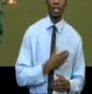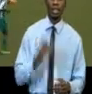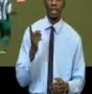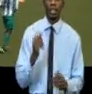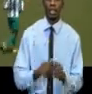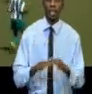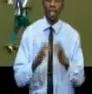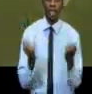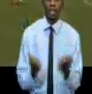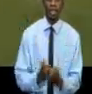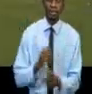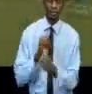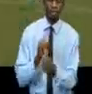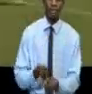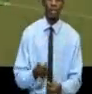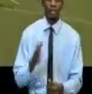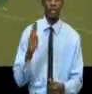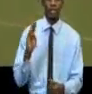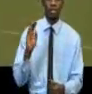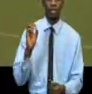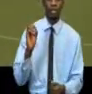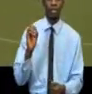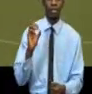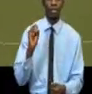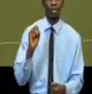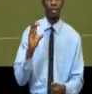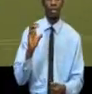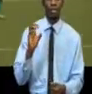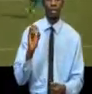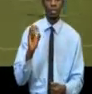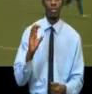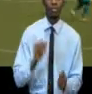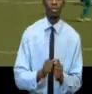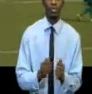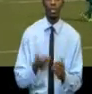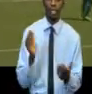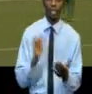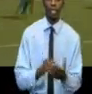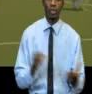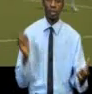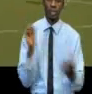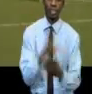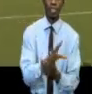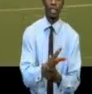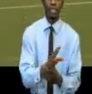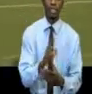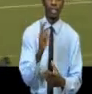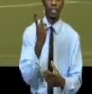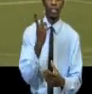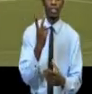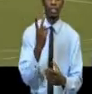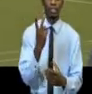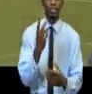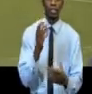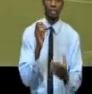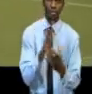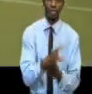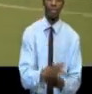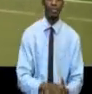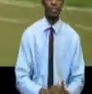Bosco se rachète. La passe de Joseph Kamwendo, le contrôle et la frappe pied droit de Ben Malango pour le deuxième but des Bleus et